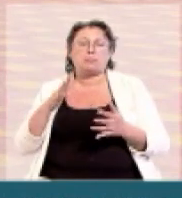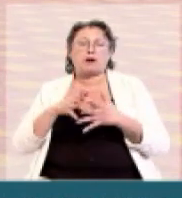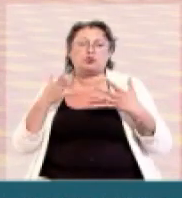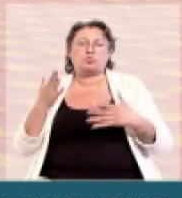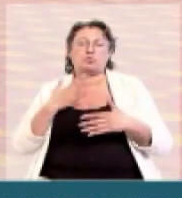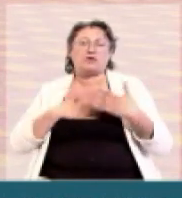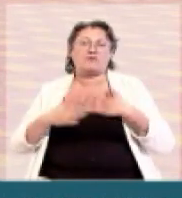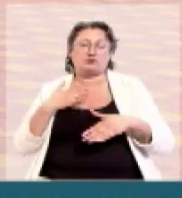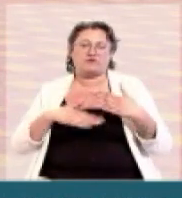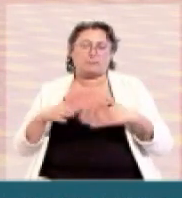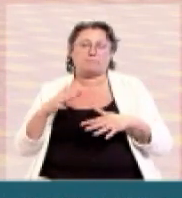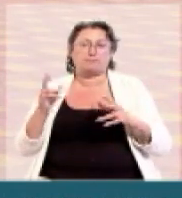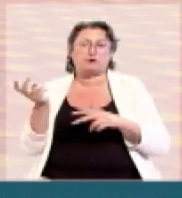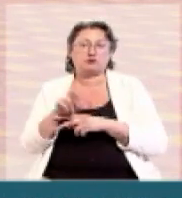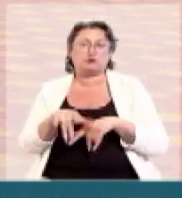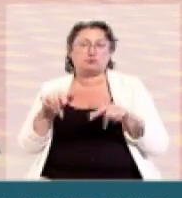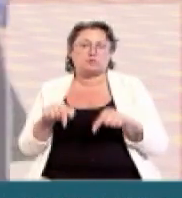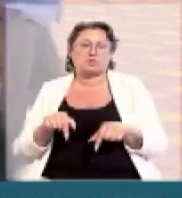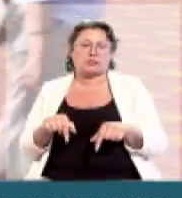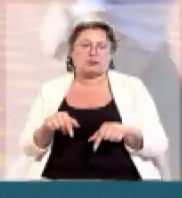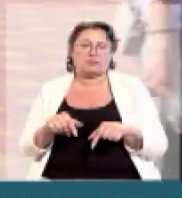удовольствием пришли на площадь сюда,